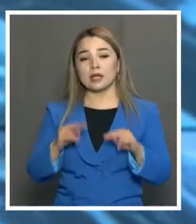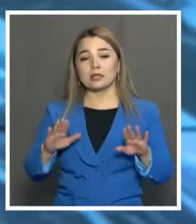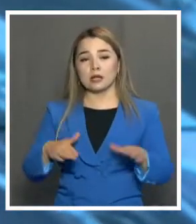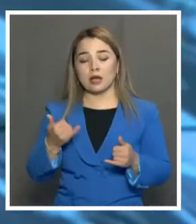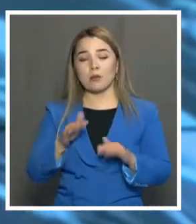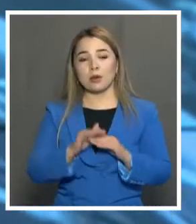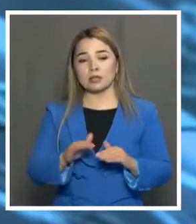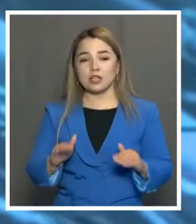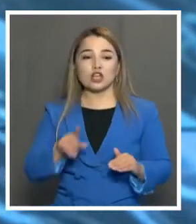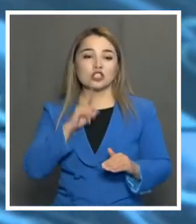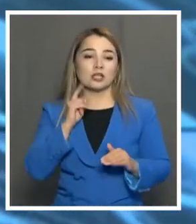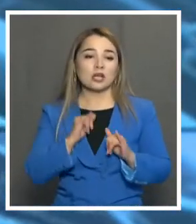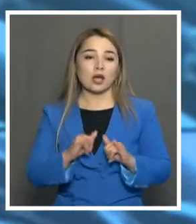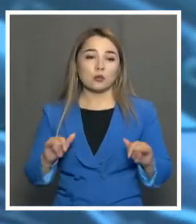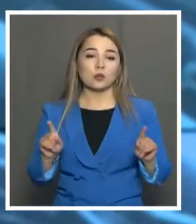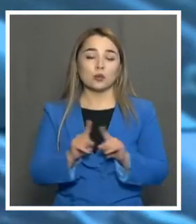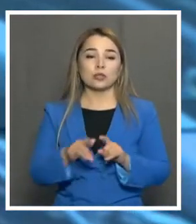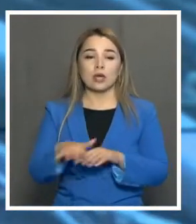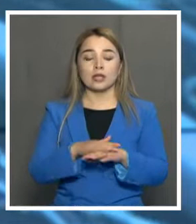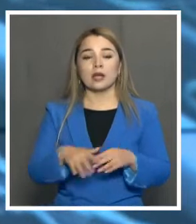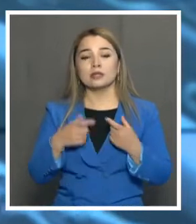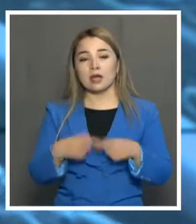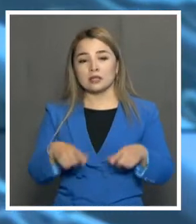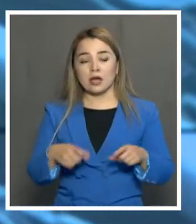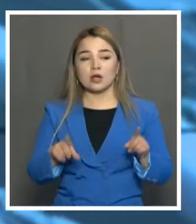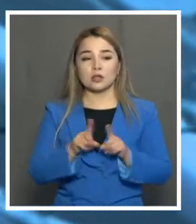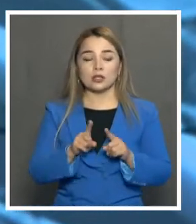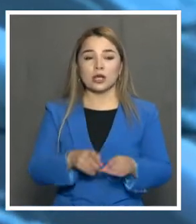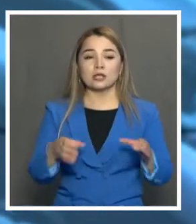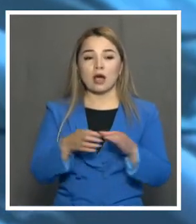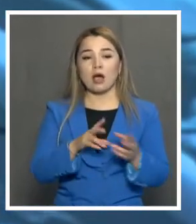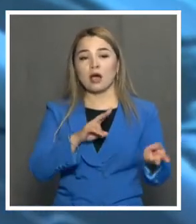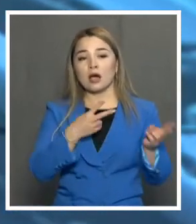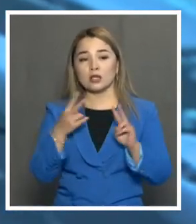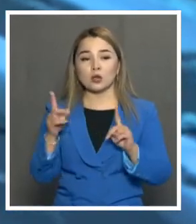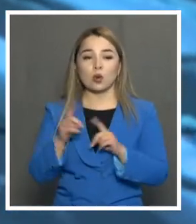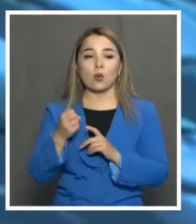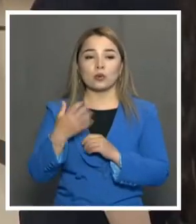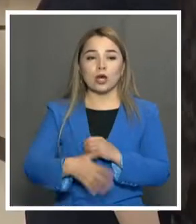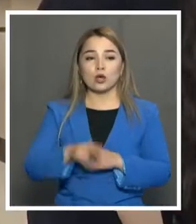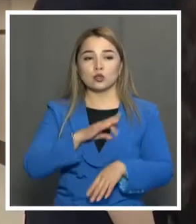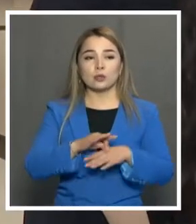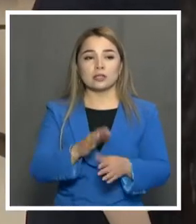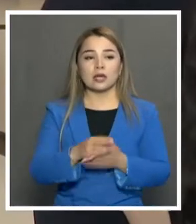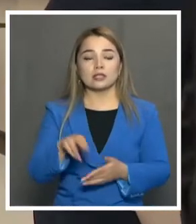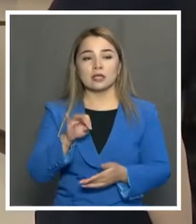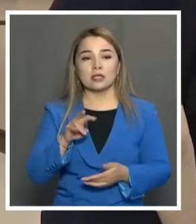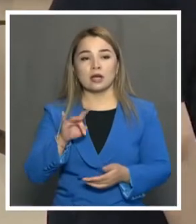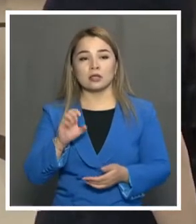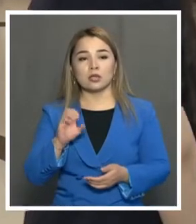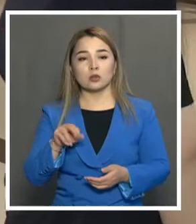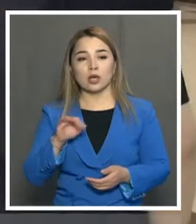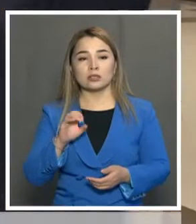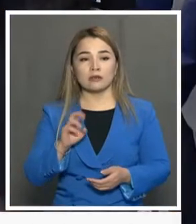дамыту орталығы ашылды. Көркем гимнастика, тестілеу және парабилер федерациясының хореографиялық орталығы жұмыс істейді. Сондай-ақ Динара Сәдуақасованың